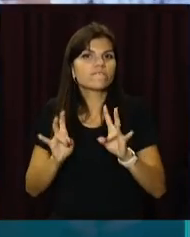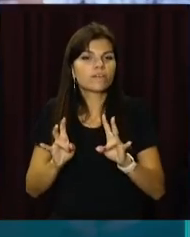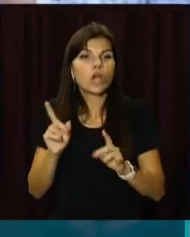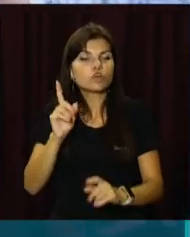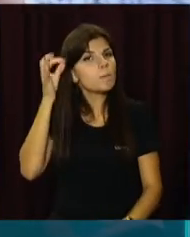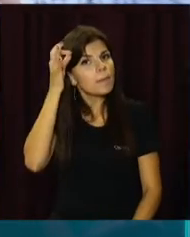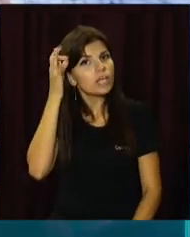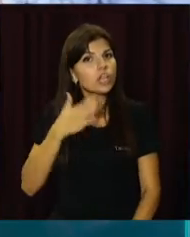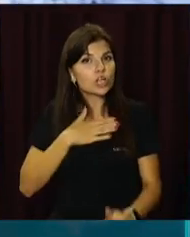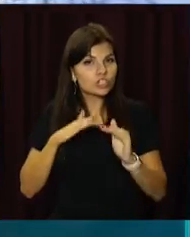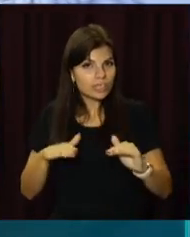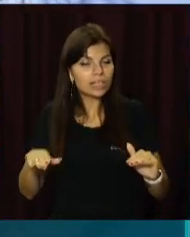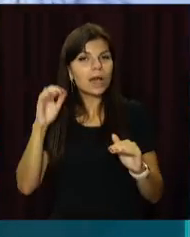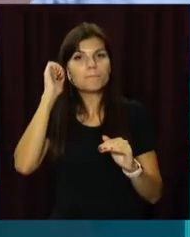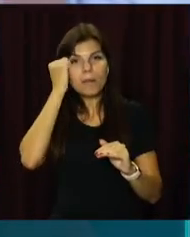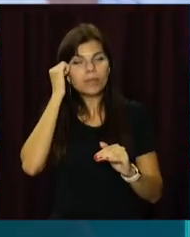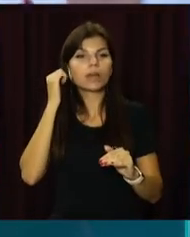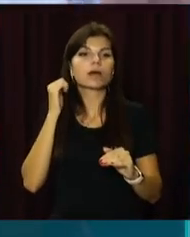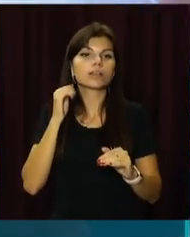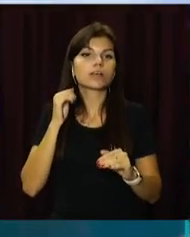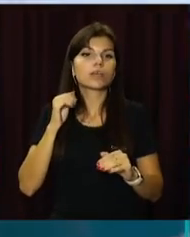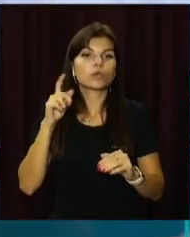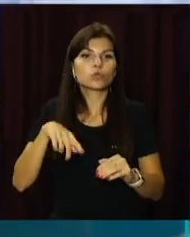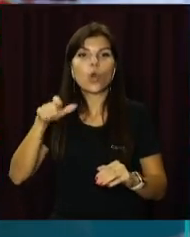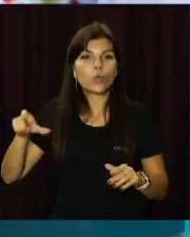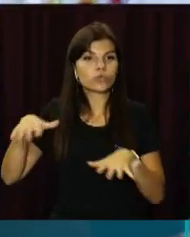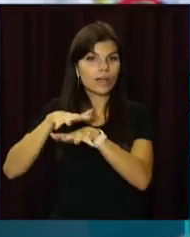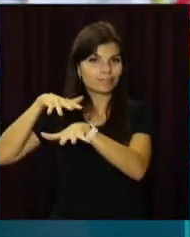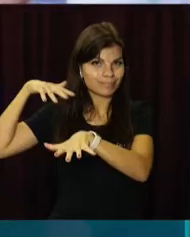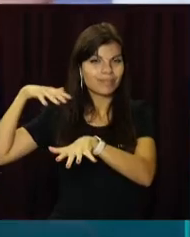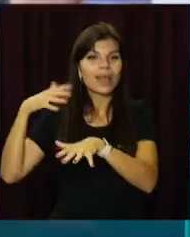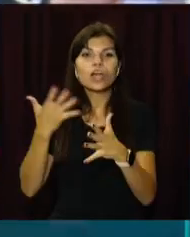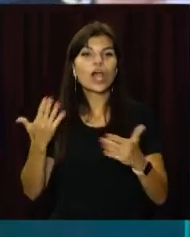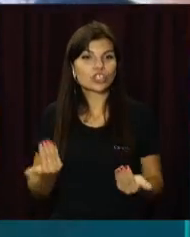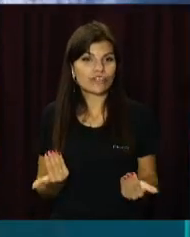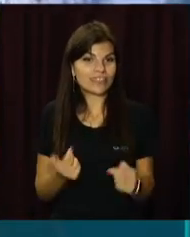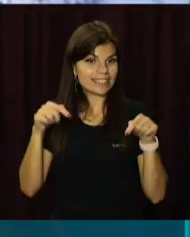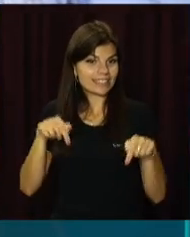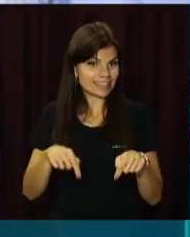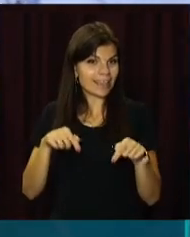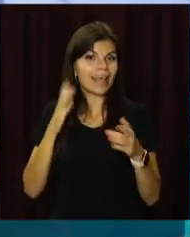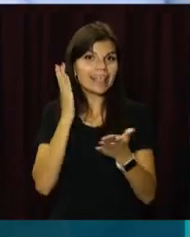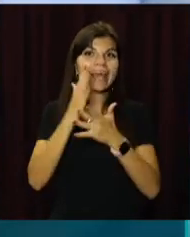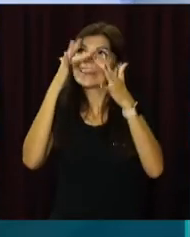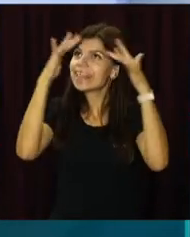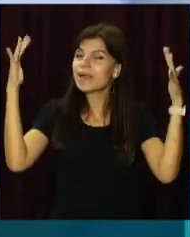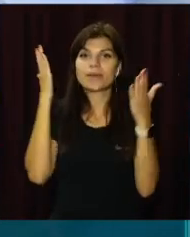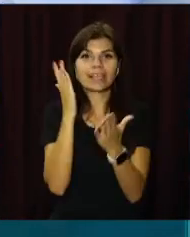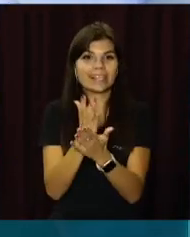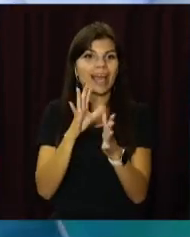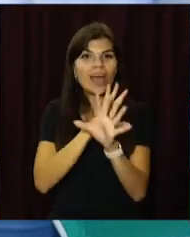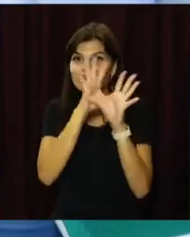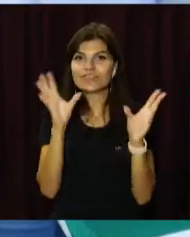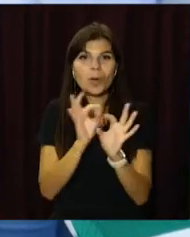діти наші і пам'ятали громадяни України, які живуть ось тут, є небо, є ці будинки і